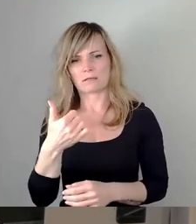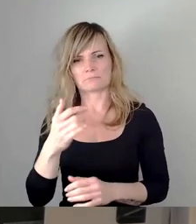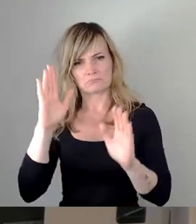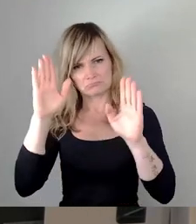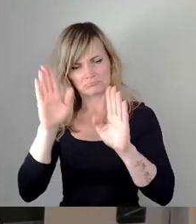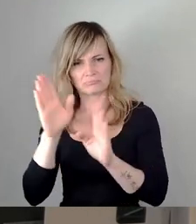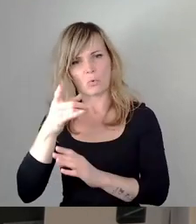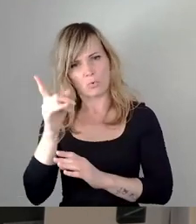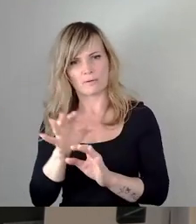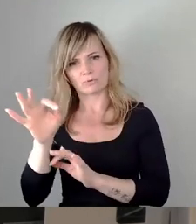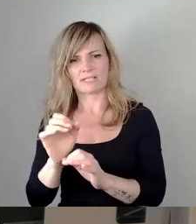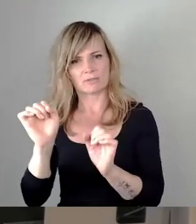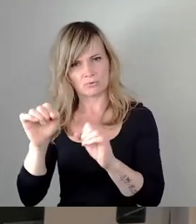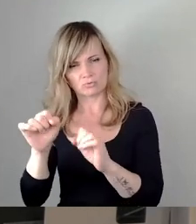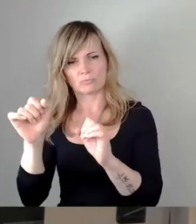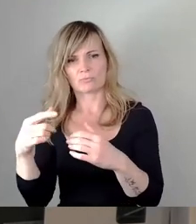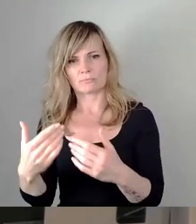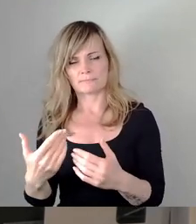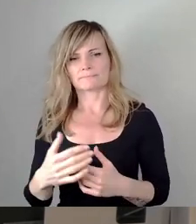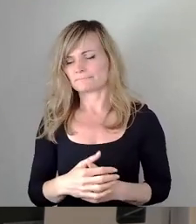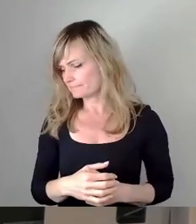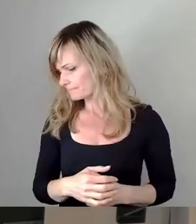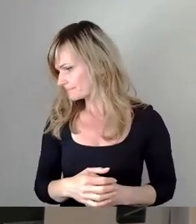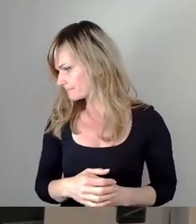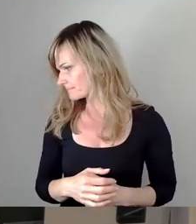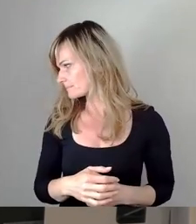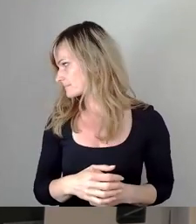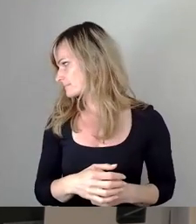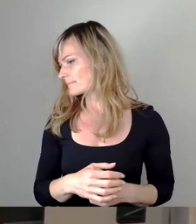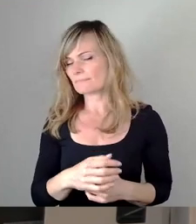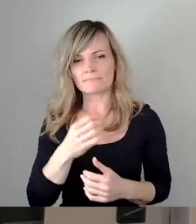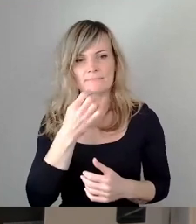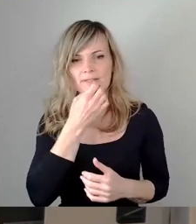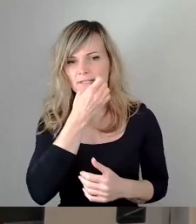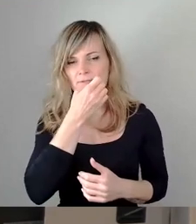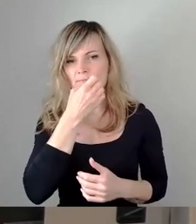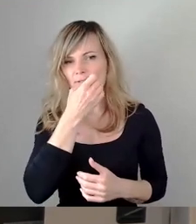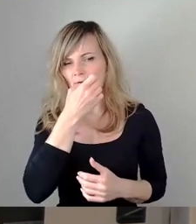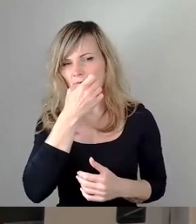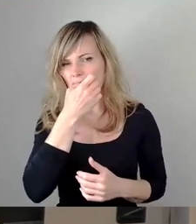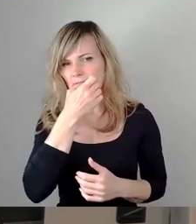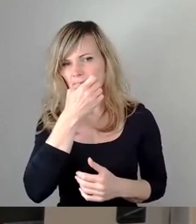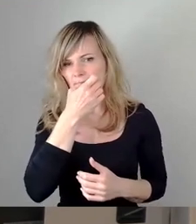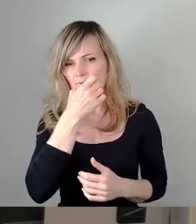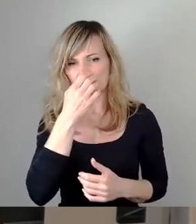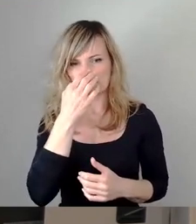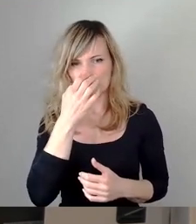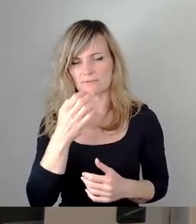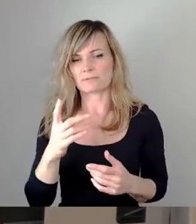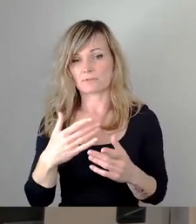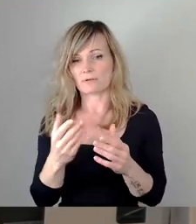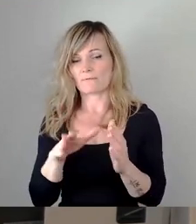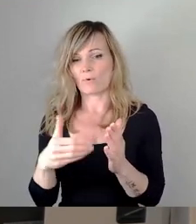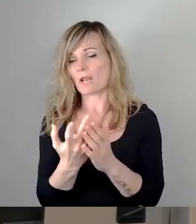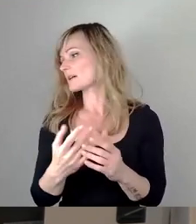natürlich dann auch sehen, dann, dass wir auch hier hoffentlich eine Mehrheit dann jetzt auch im Stadtrat für diesen Erwerb bekommen. Dann stimmen Sie auch dieser Vorlage jetzt bitte zu, dann